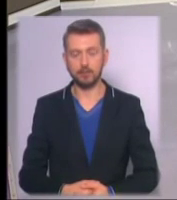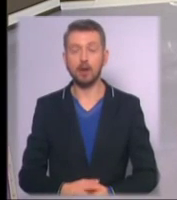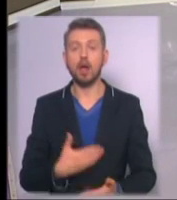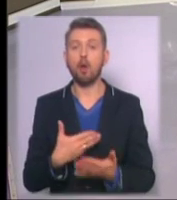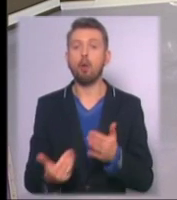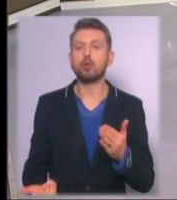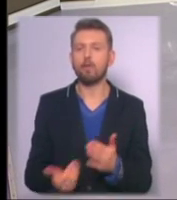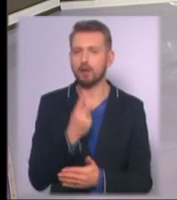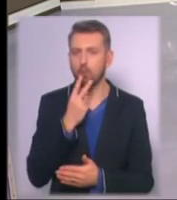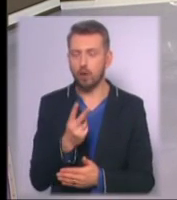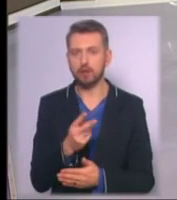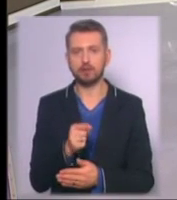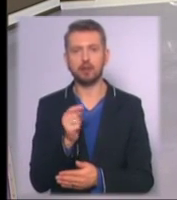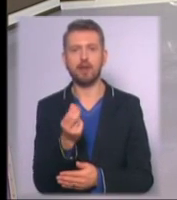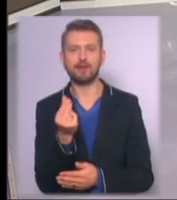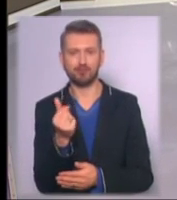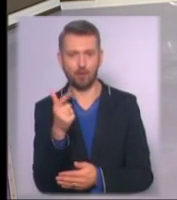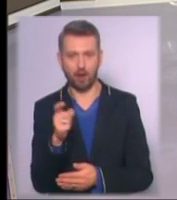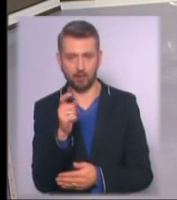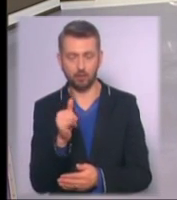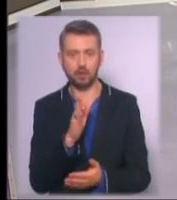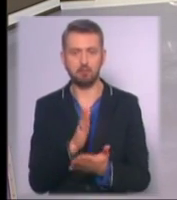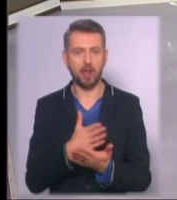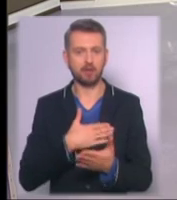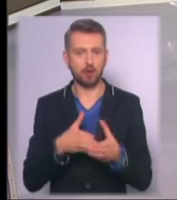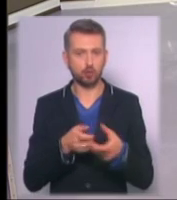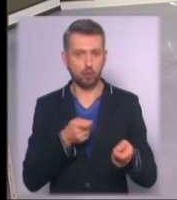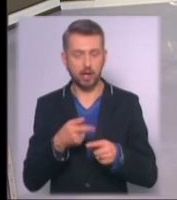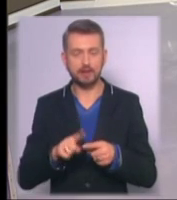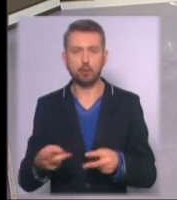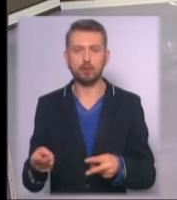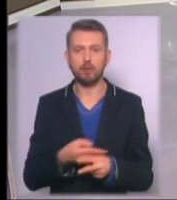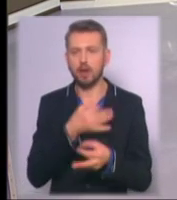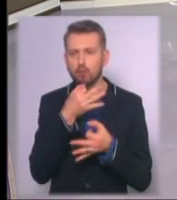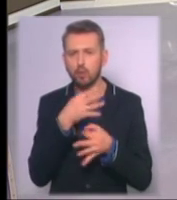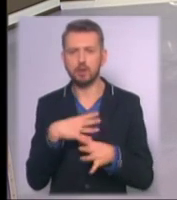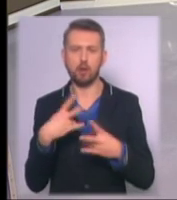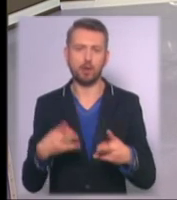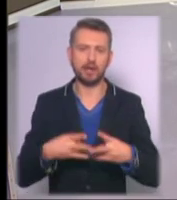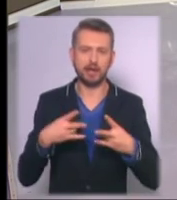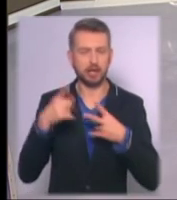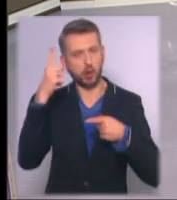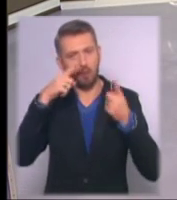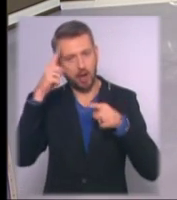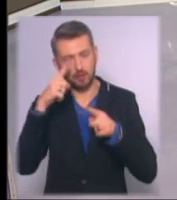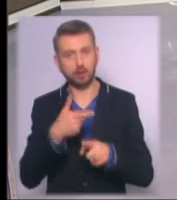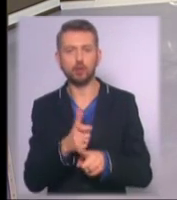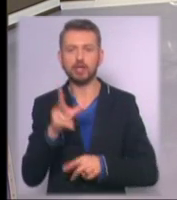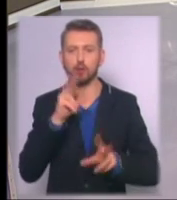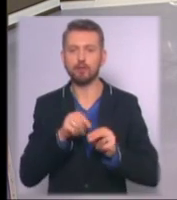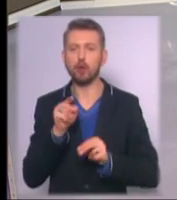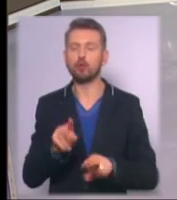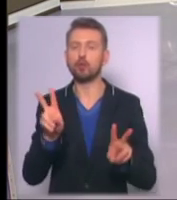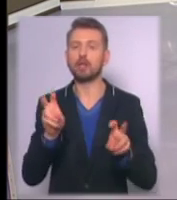А от новий погляд на ціни блакитного палива має наш уряд. І це позбавляє будь-якої лірики і романтики. Дуже сподіваюся, що цю тему